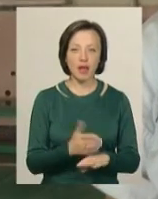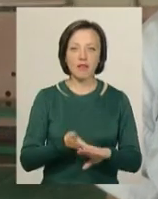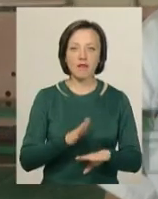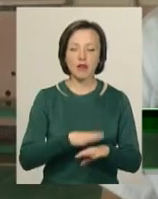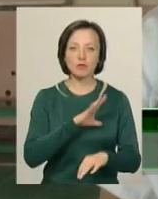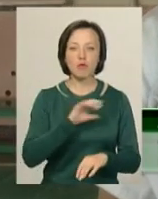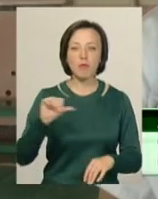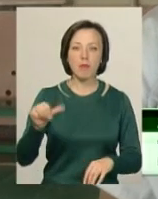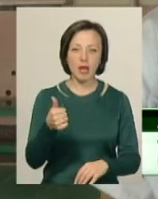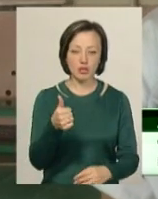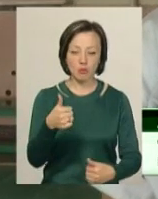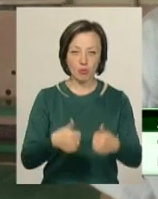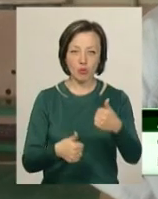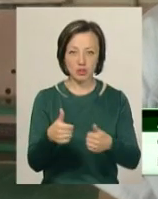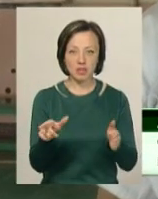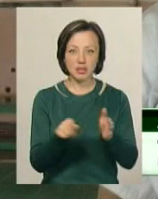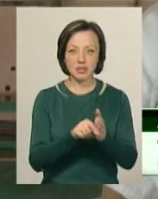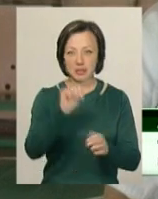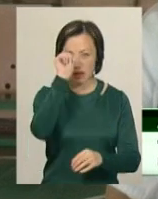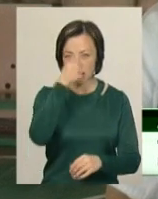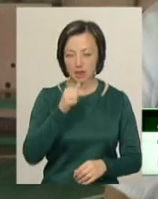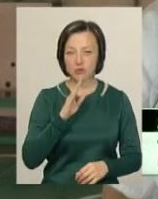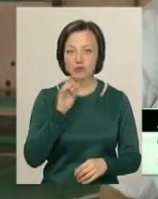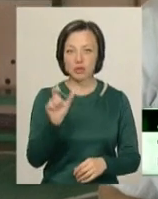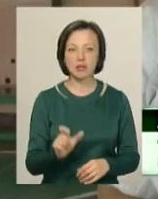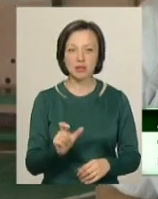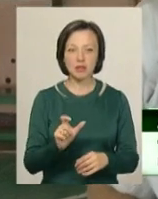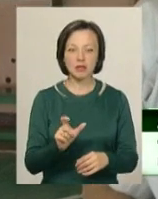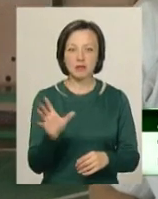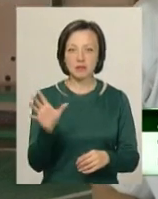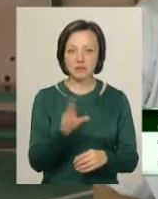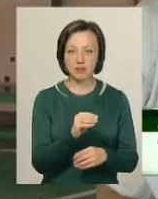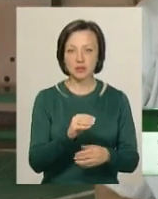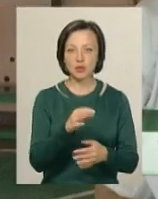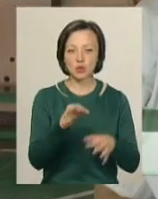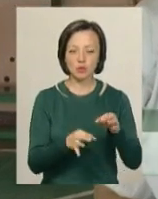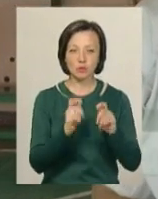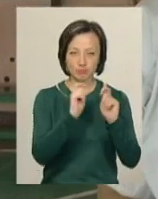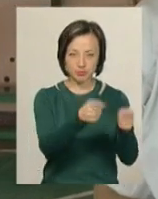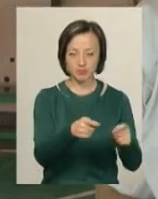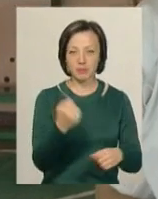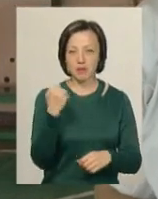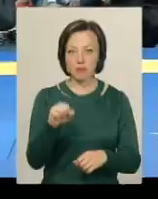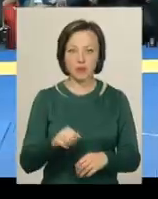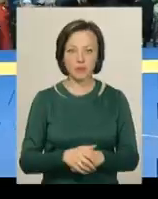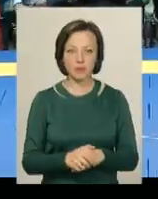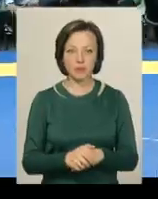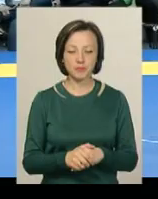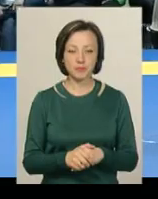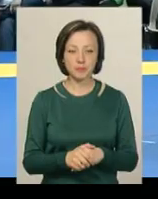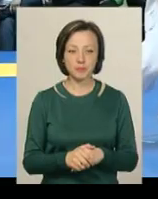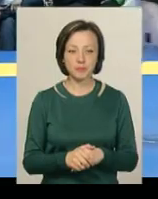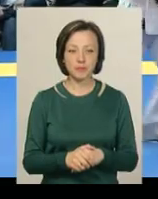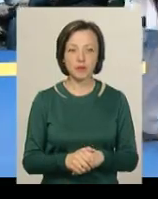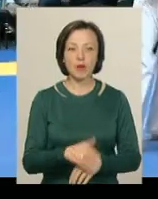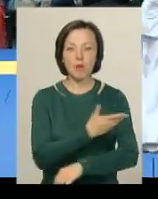був перший поєдинок з гречанкою. Ми билися всі продовження і в суді віддали перемогу на мою користь. У Вроцлав